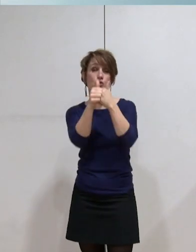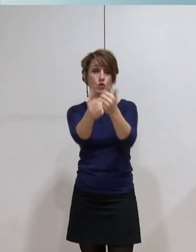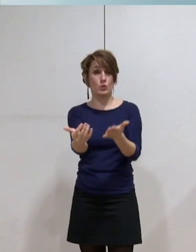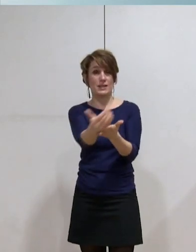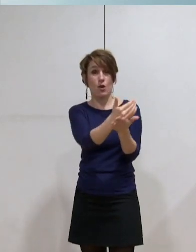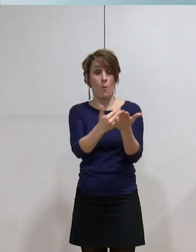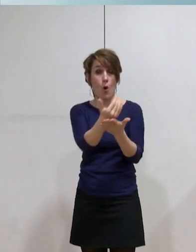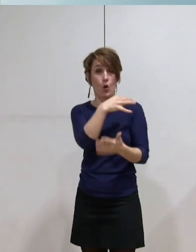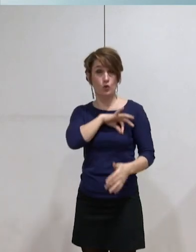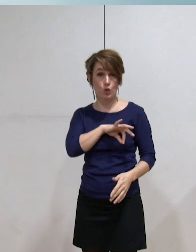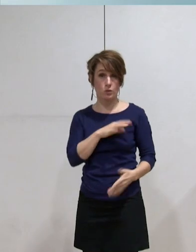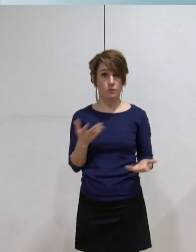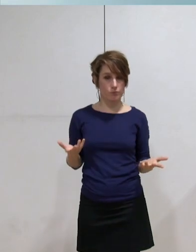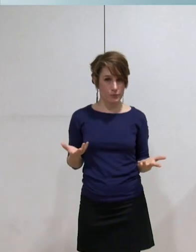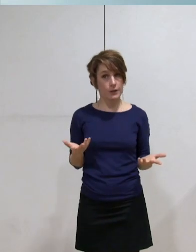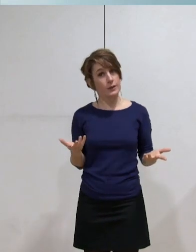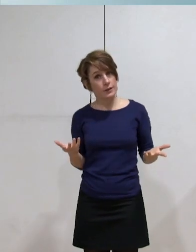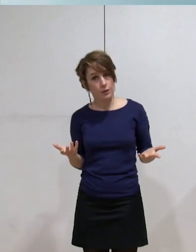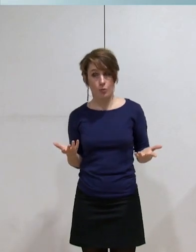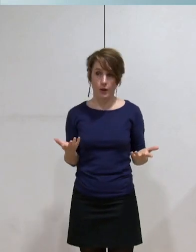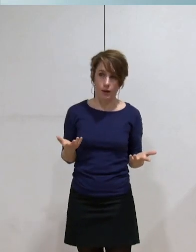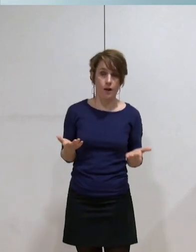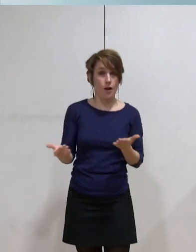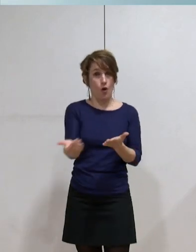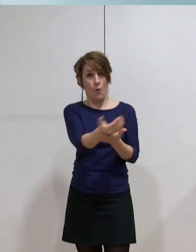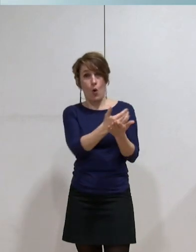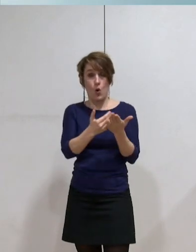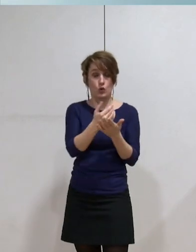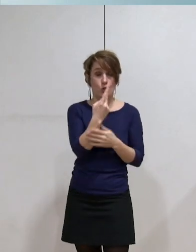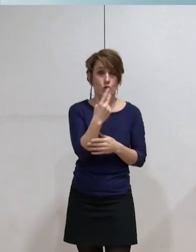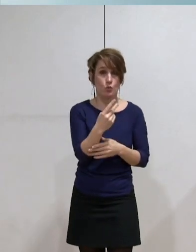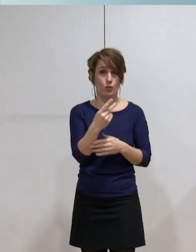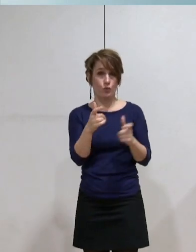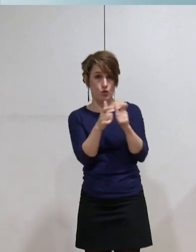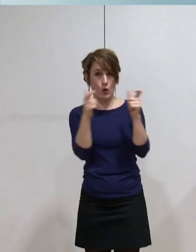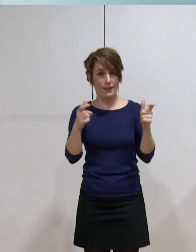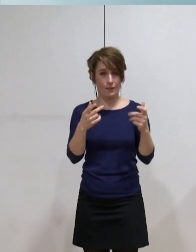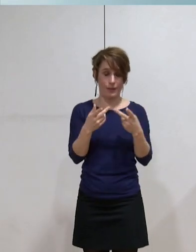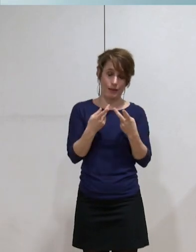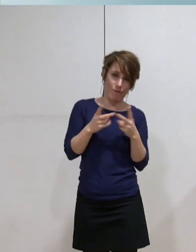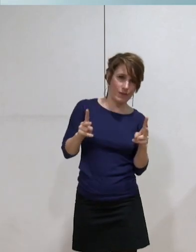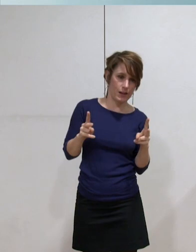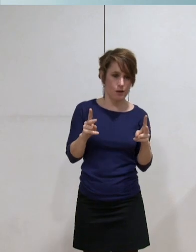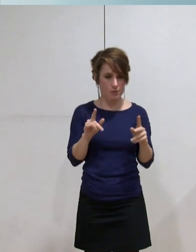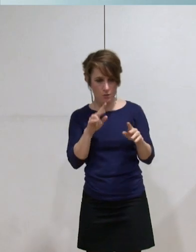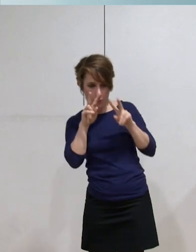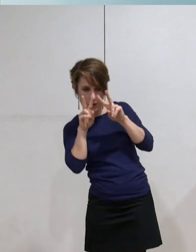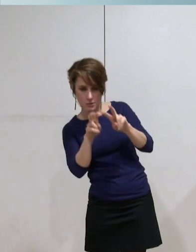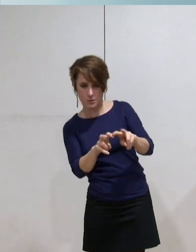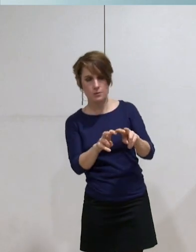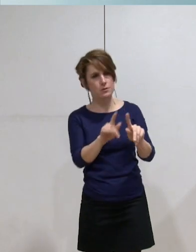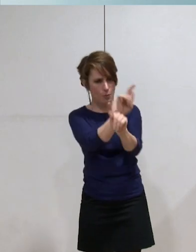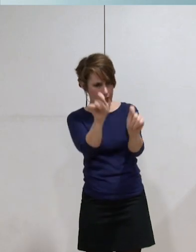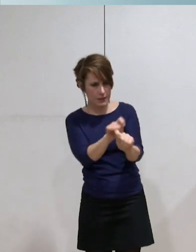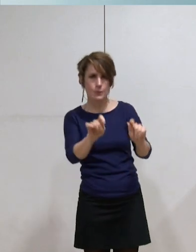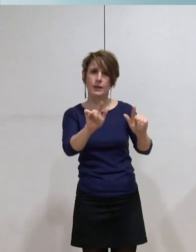collectivité doivent être approché de faç dynamique et avec beaucoup de respect et c'est dans ce sens-là que